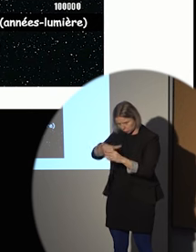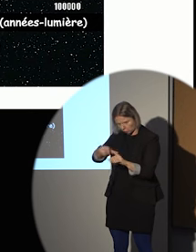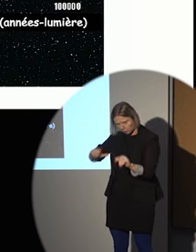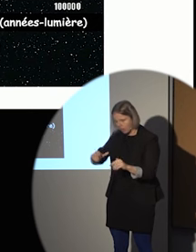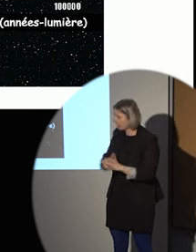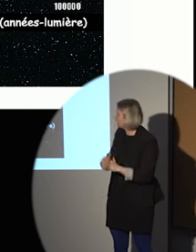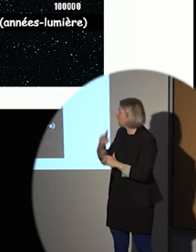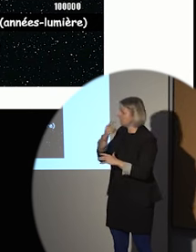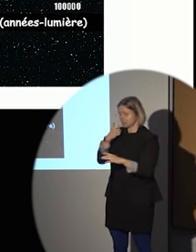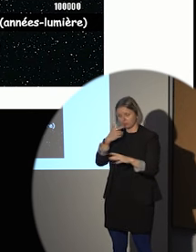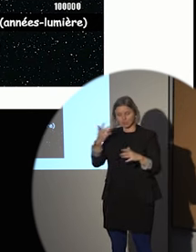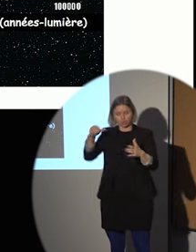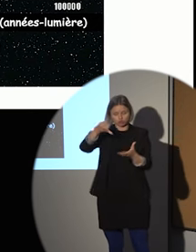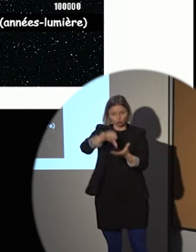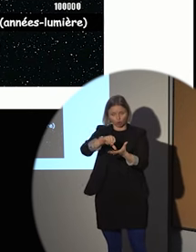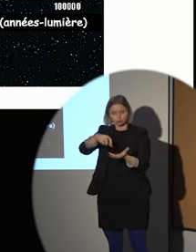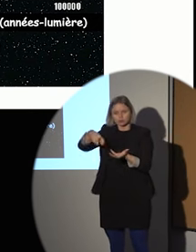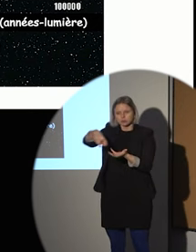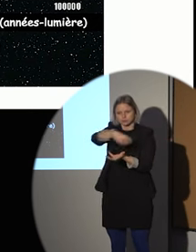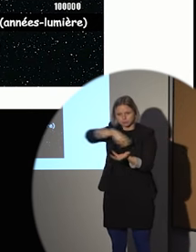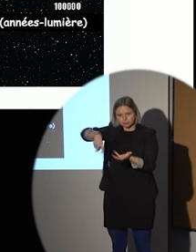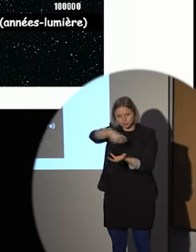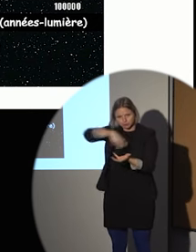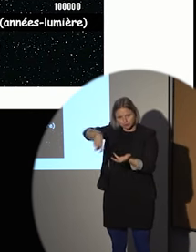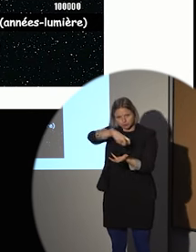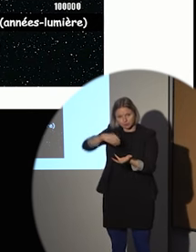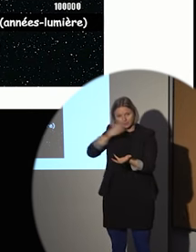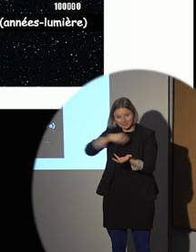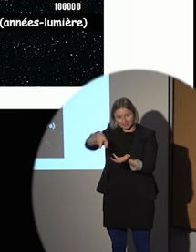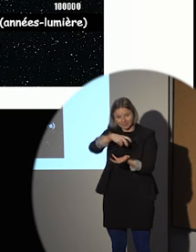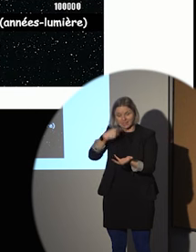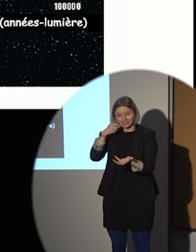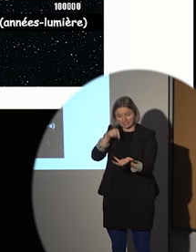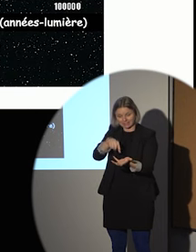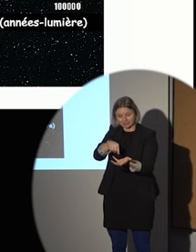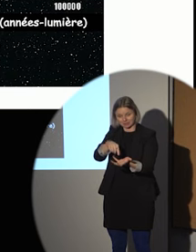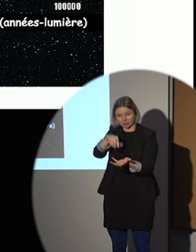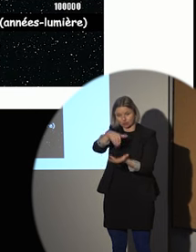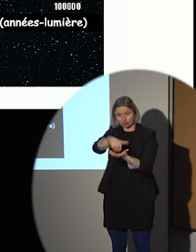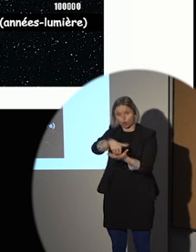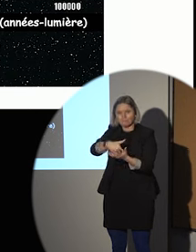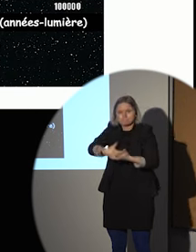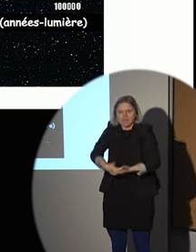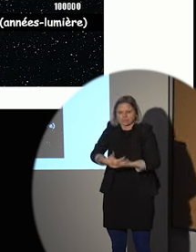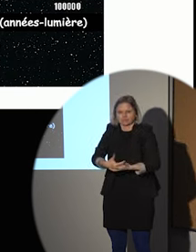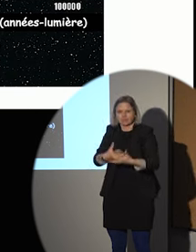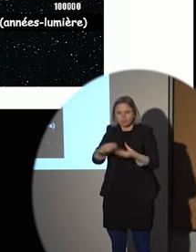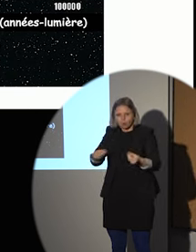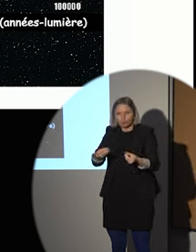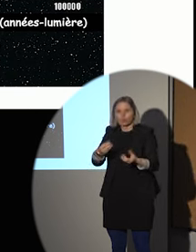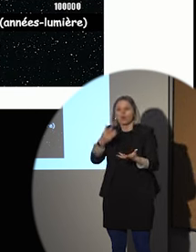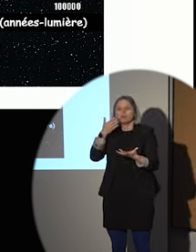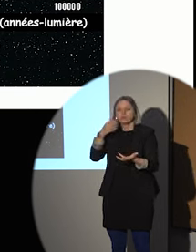centre, c'est-à-dire plus il y a de masse. D'accord ? Si, normalement, ce qu'on attendrait pour une